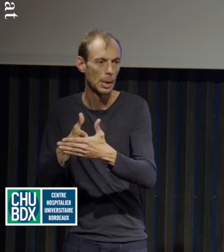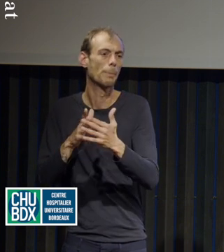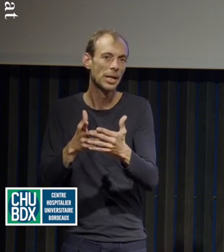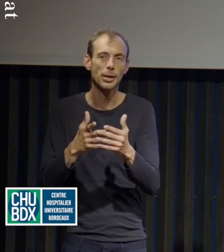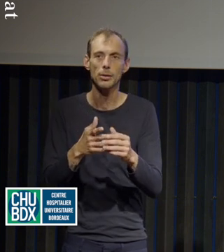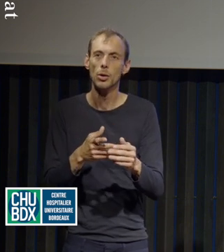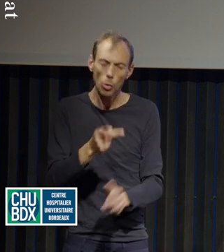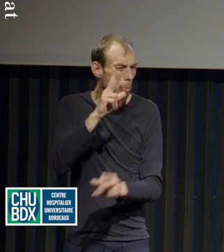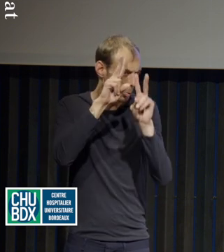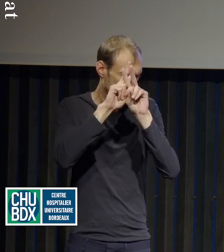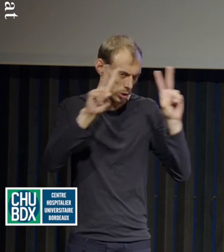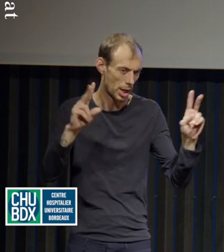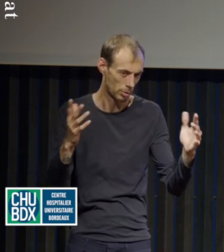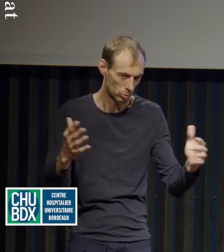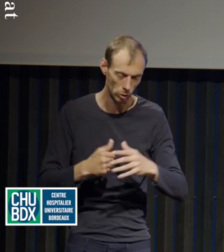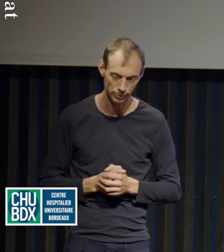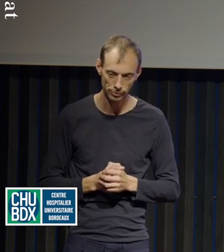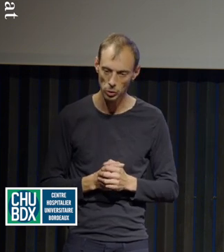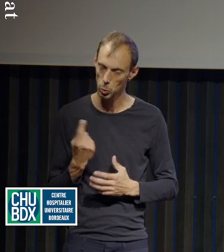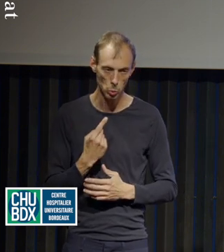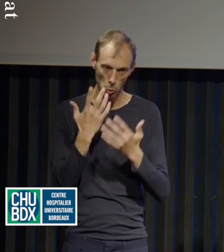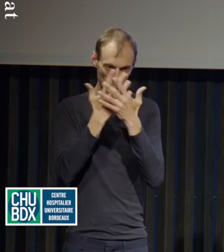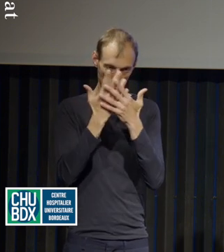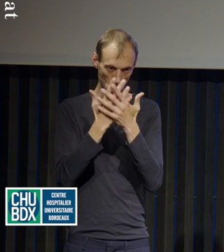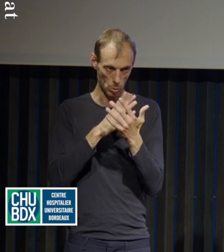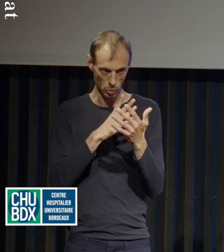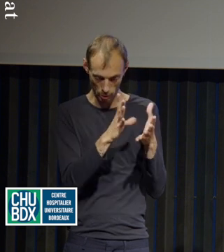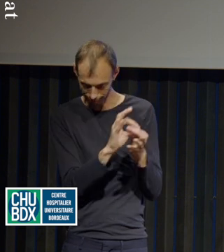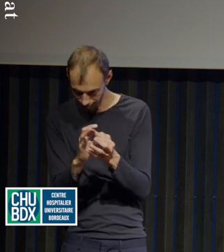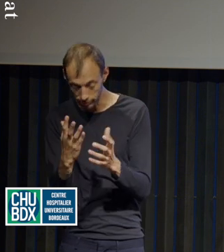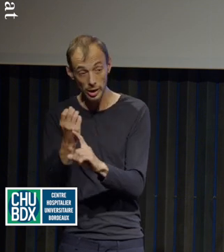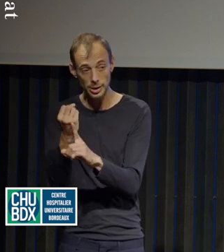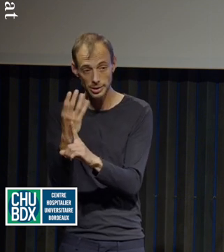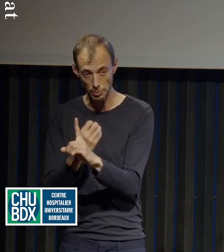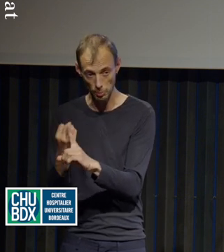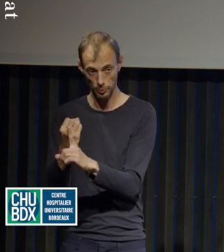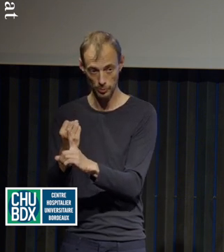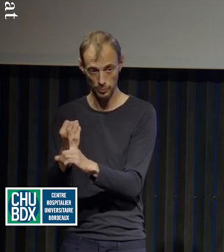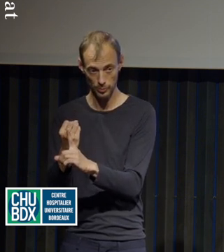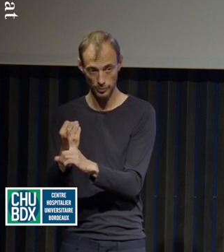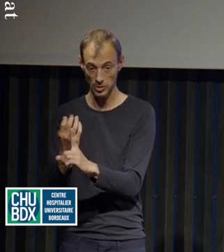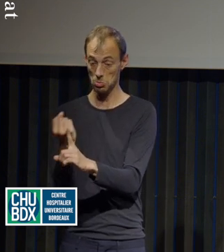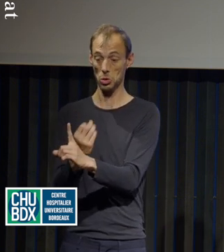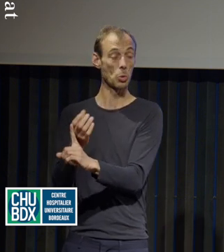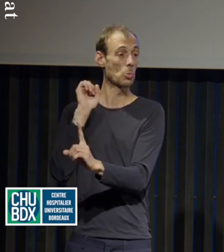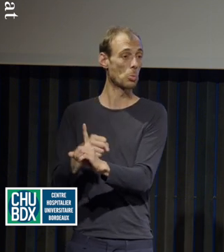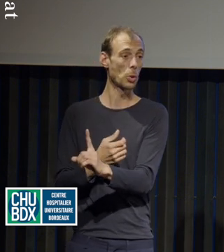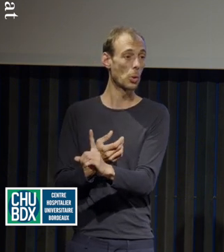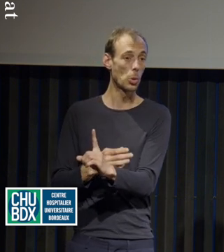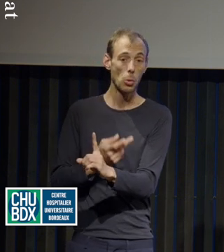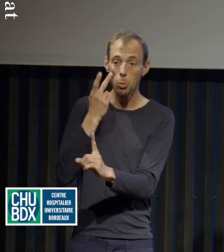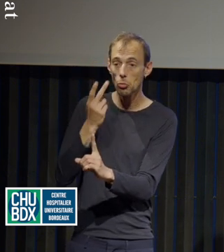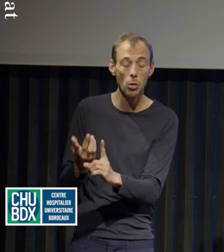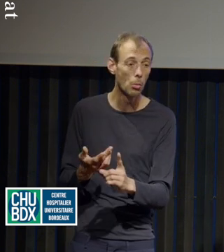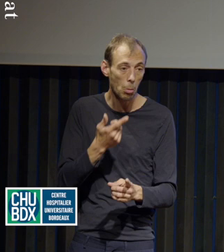de ces troubles vont être caractérisés par l'expression de symptômes qui peuvent être à première vue relativement banals que nous